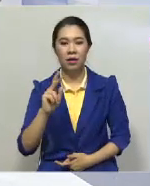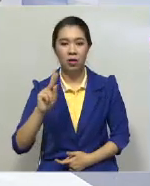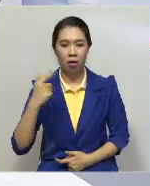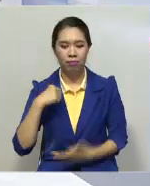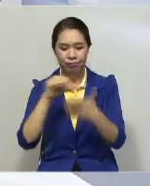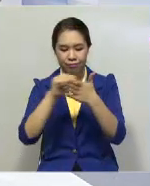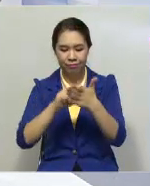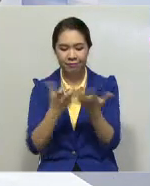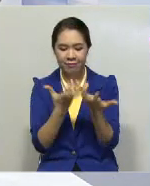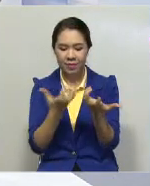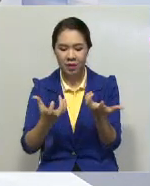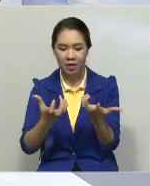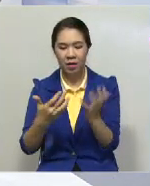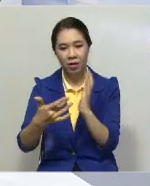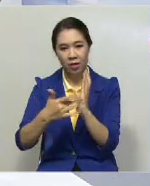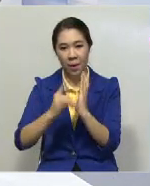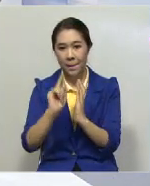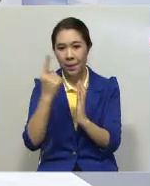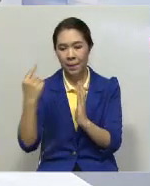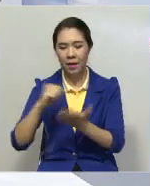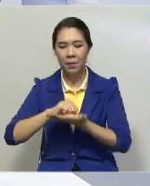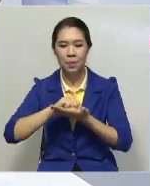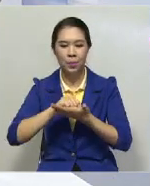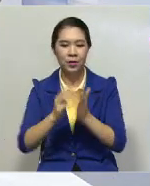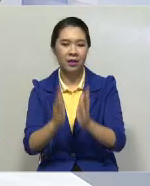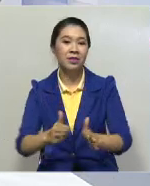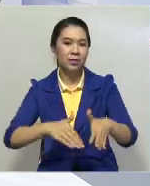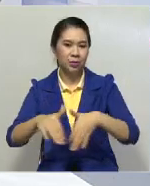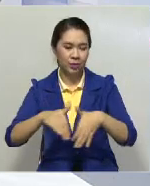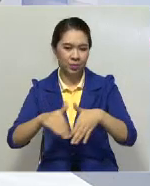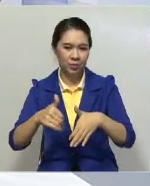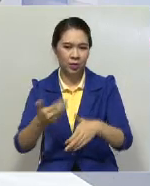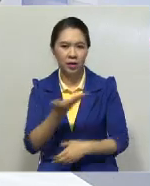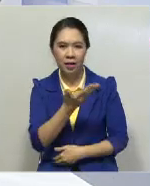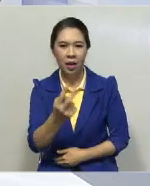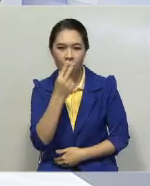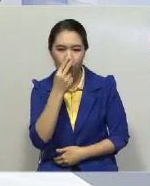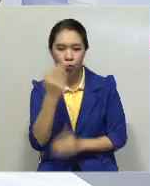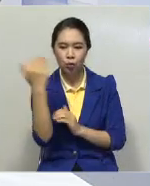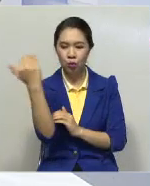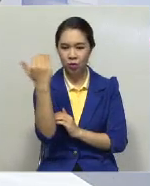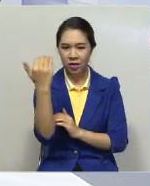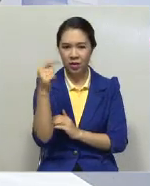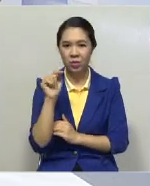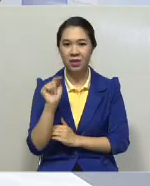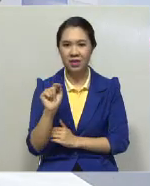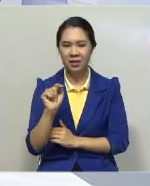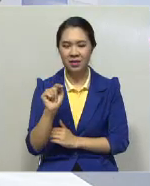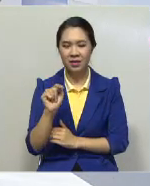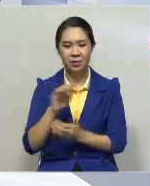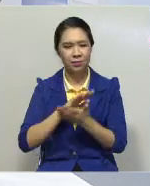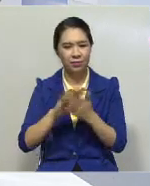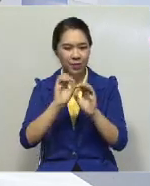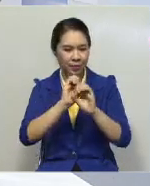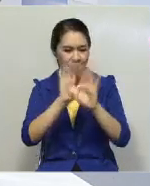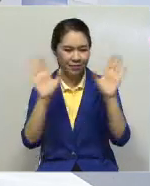ปรับปรุงเครื่องมือที่ทันสมัยรองรับการให้บริการของประชาชนเพื่อให้สามารถรับชมรายการต่างๆของทางสถานีได้อย่